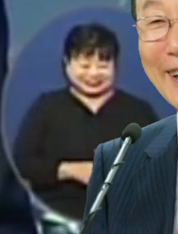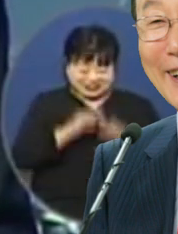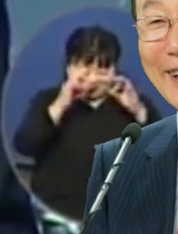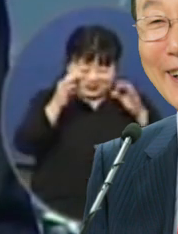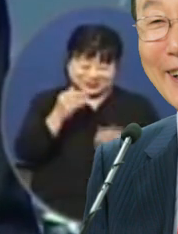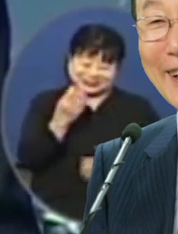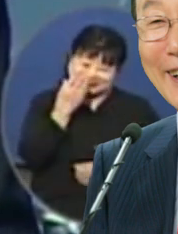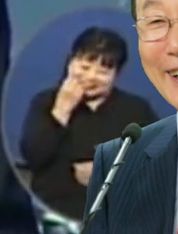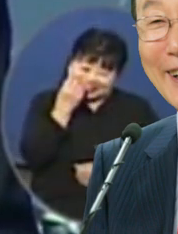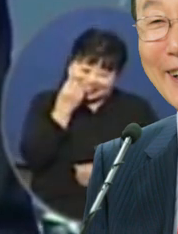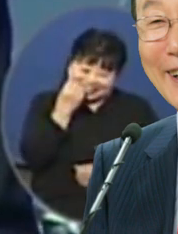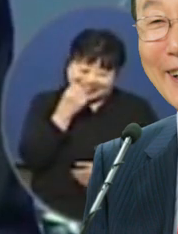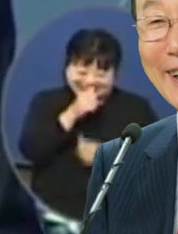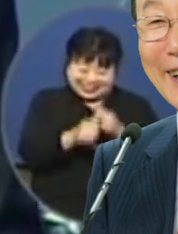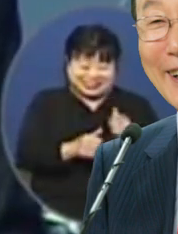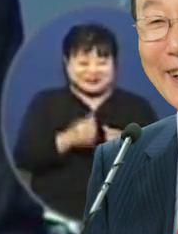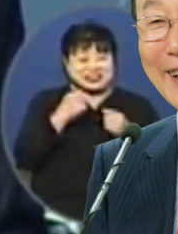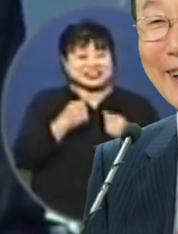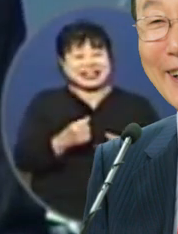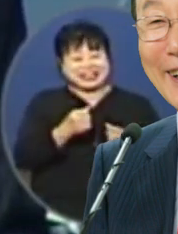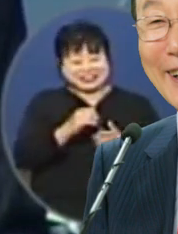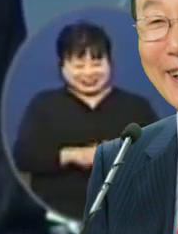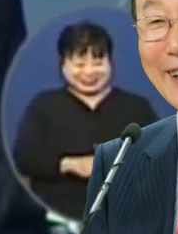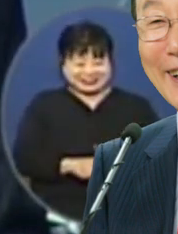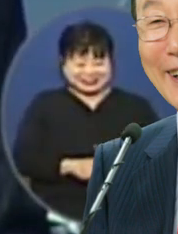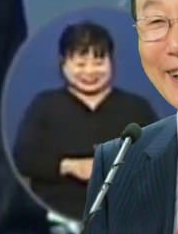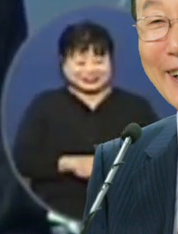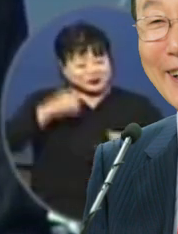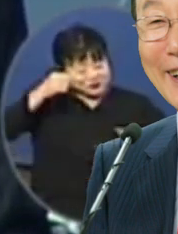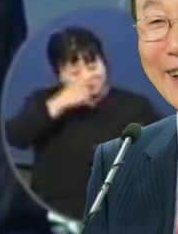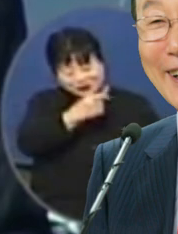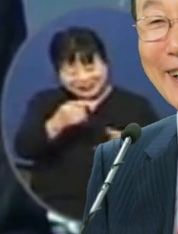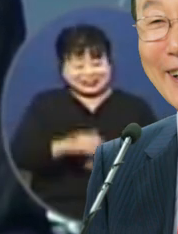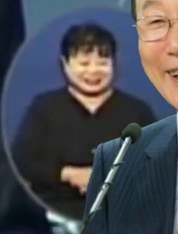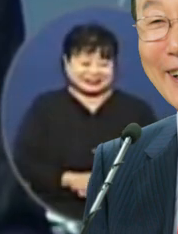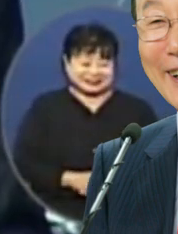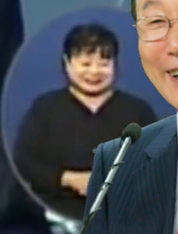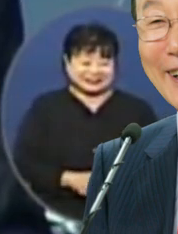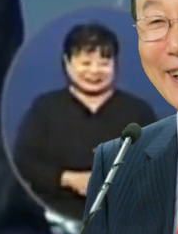보이겠지요. 하나님이 살아계셔서 그렇게 하는 것입니다.